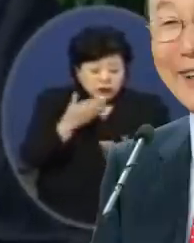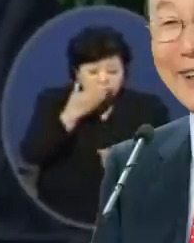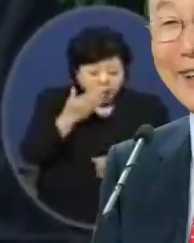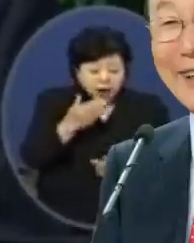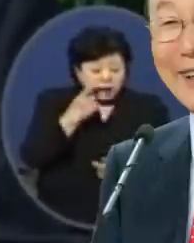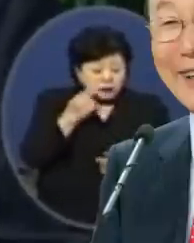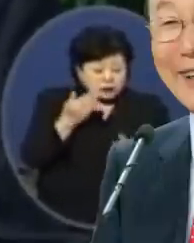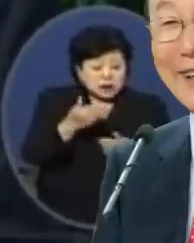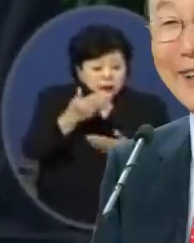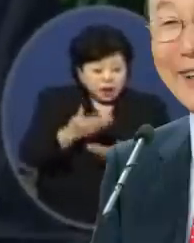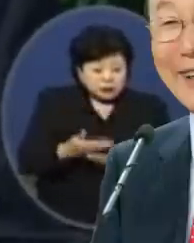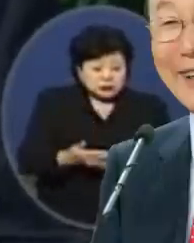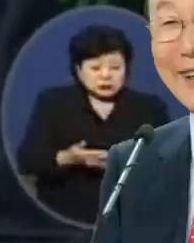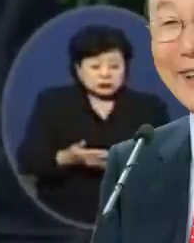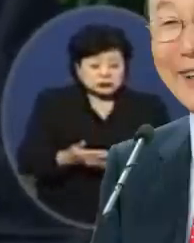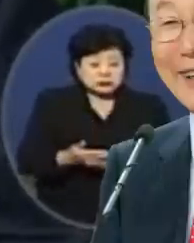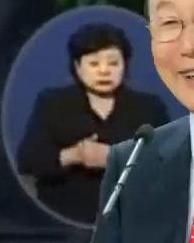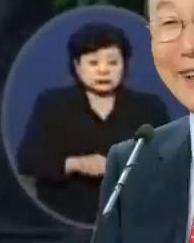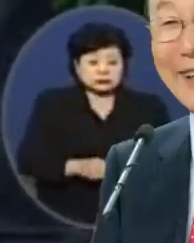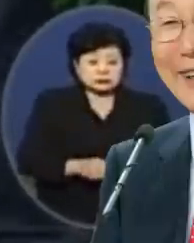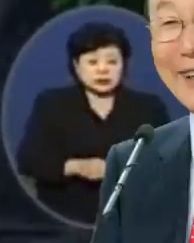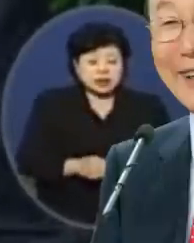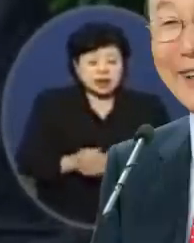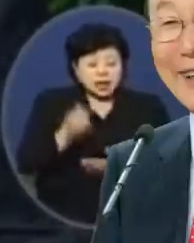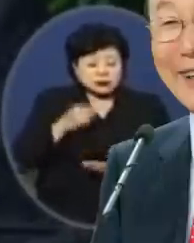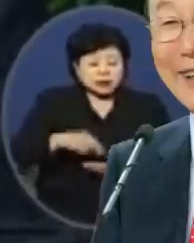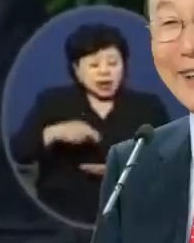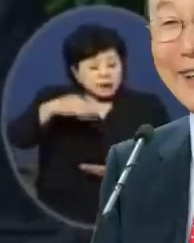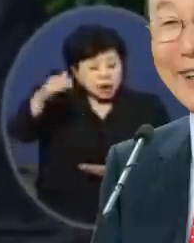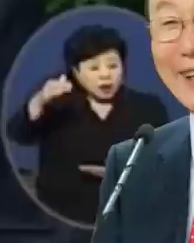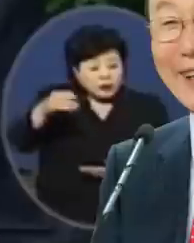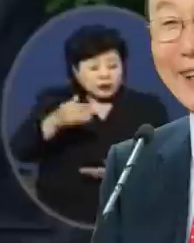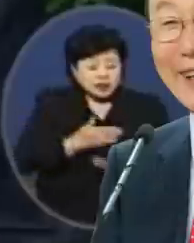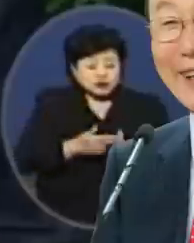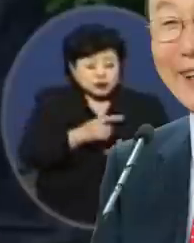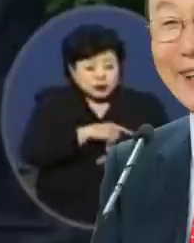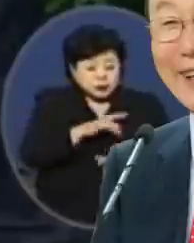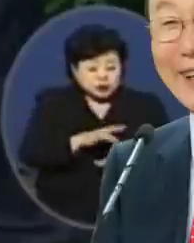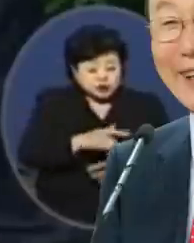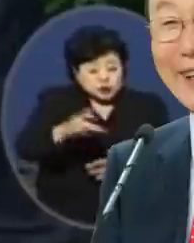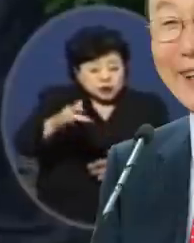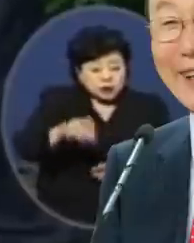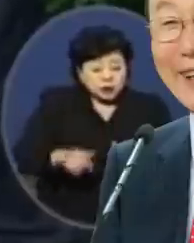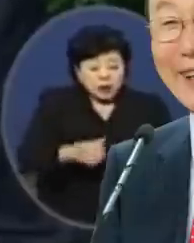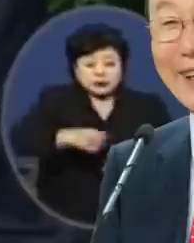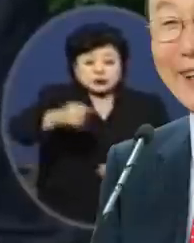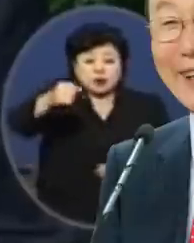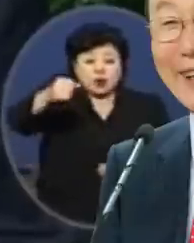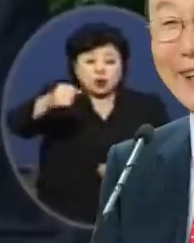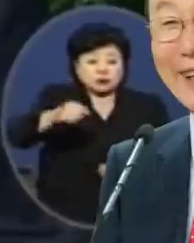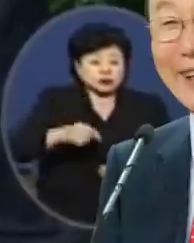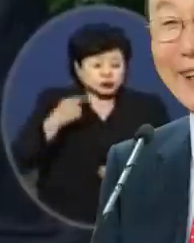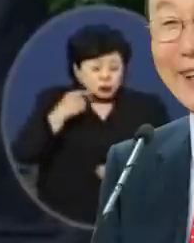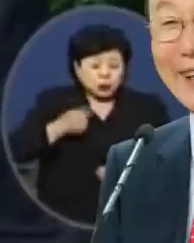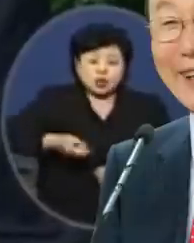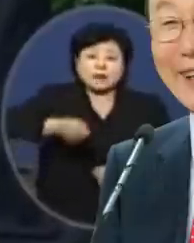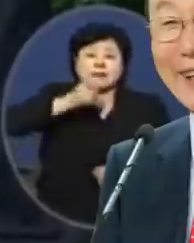내가 아버지께로 갑니다. 너희가 내 이름으로 귀신을 쫓아내며 뱀을 짚으며